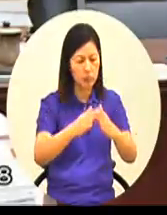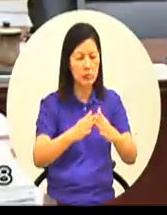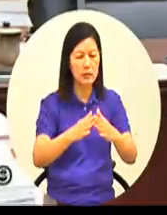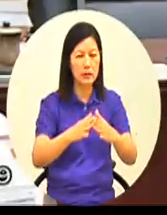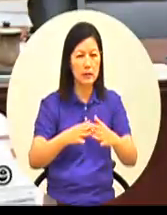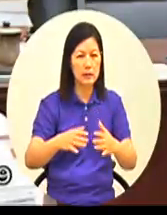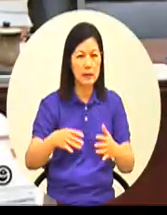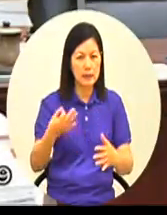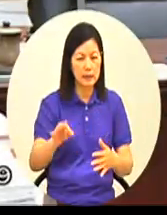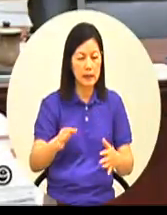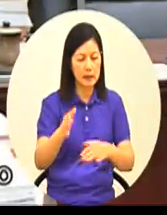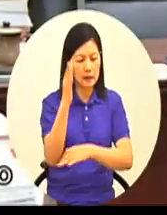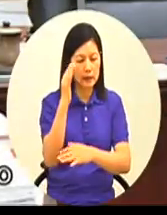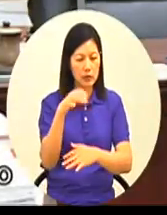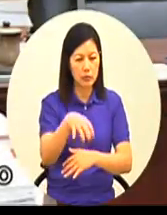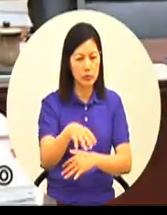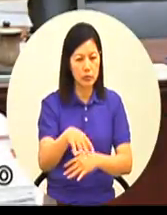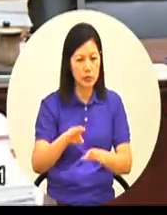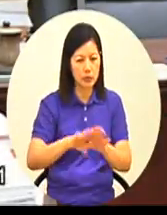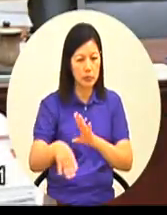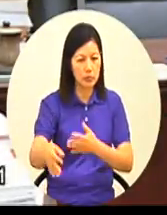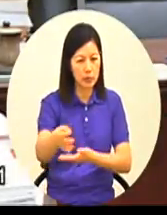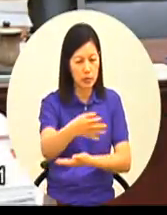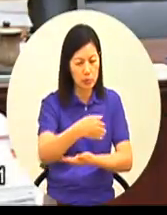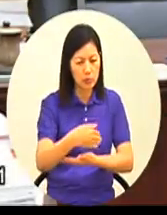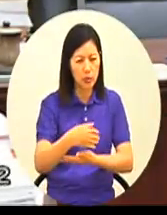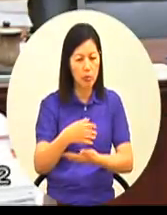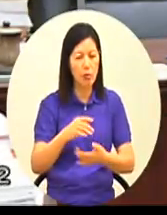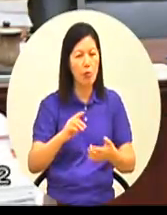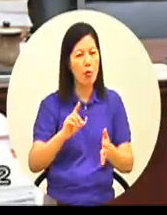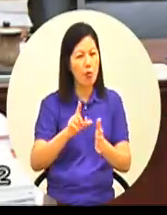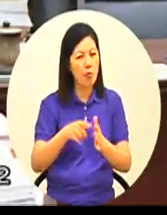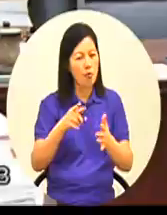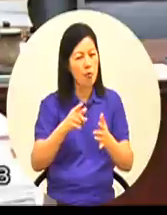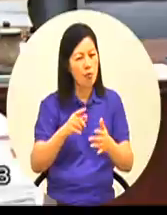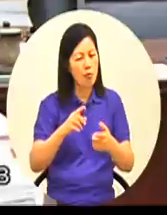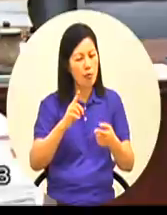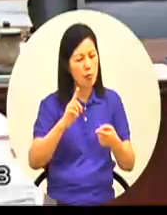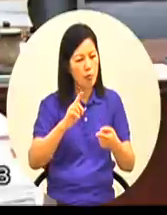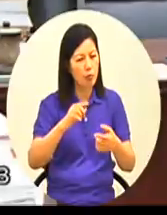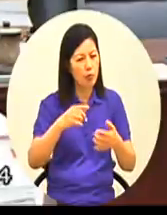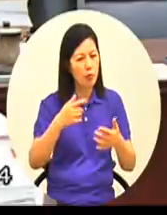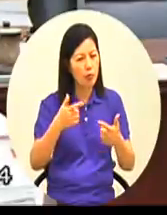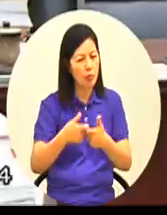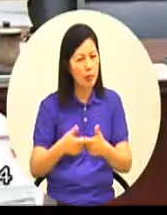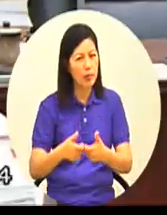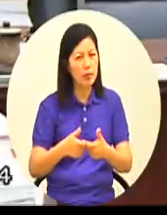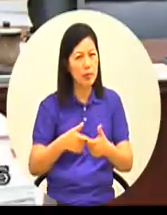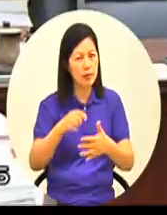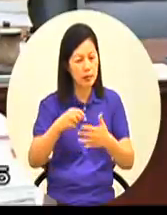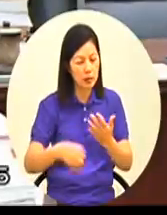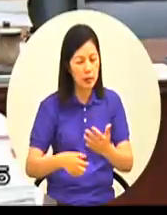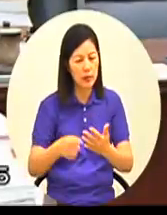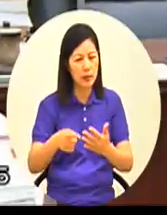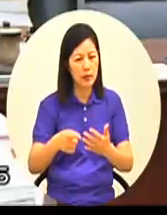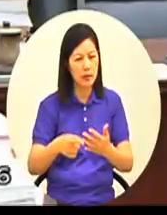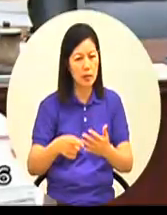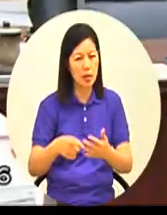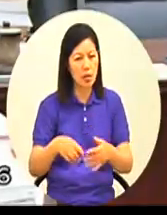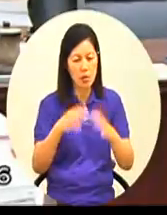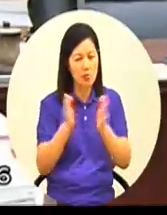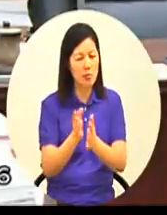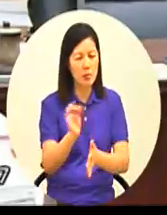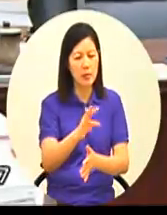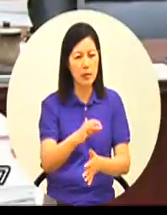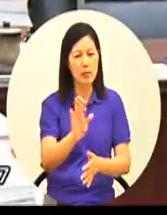究一下，看有什么税收的合理的减免的，不是全免的，也不是说你只是做停车场，我给你永远全免也不用，也许我